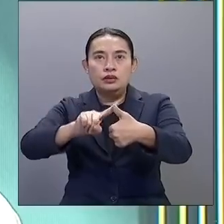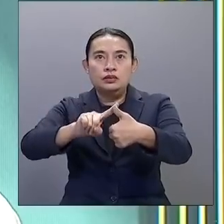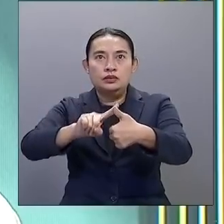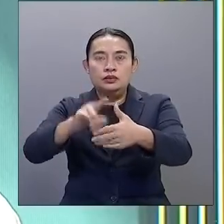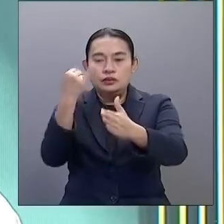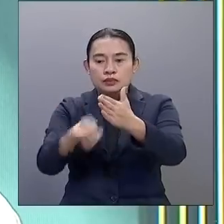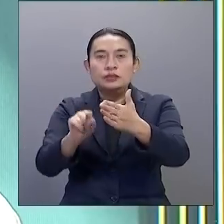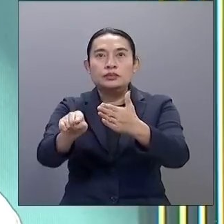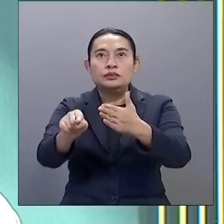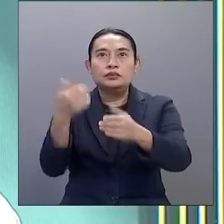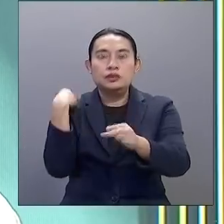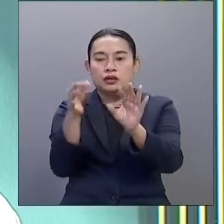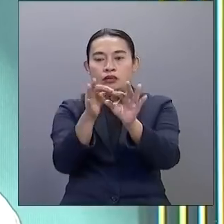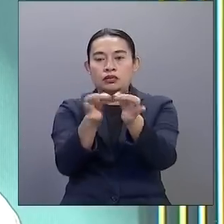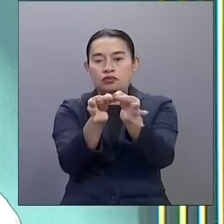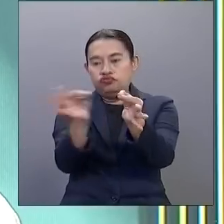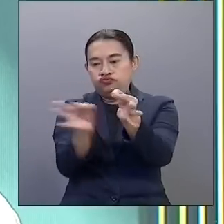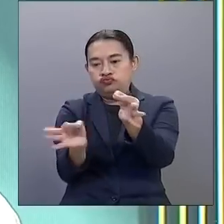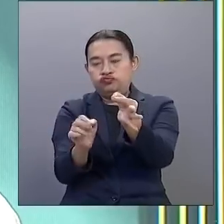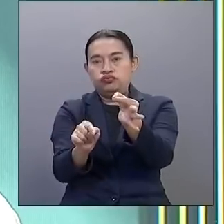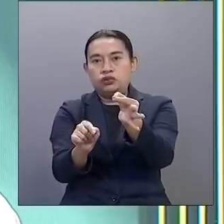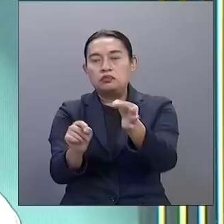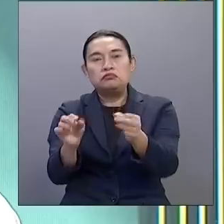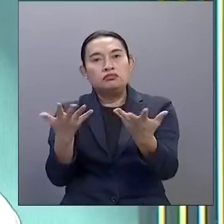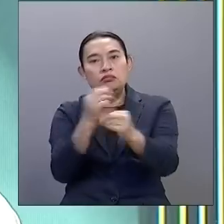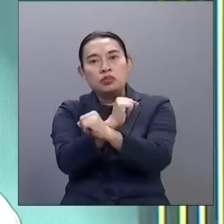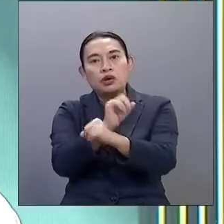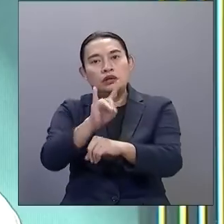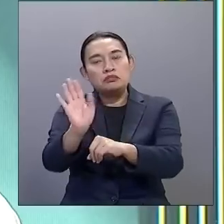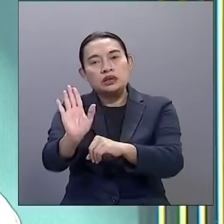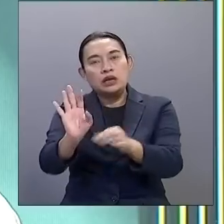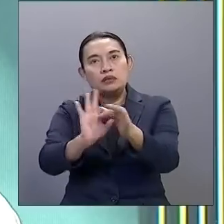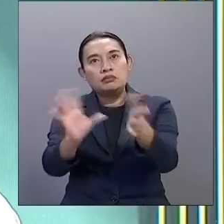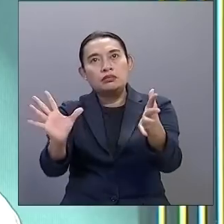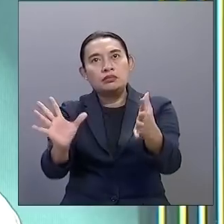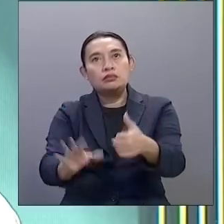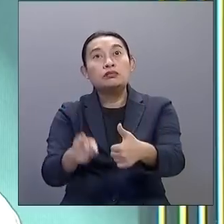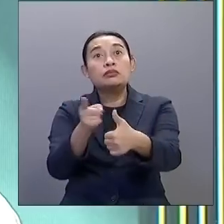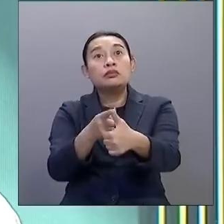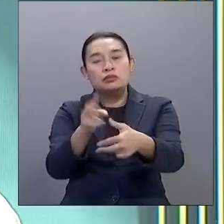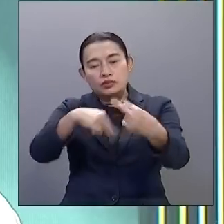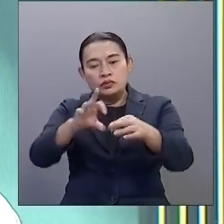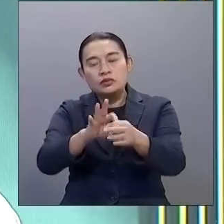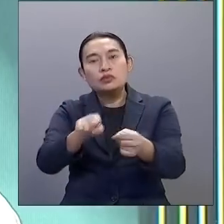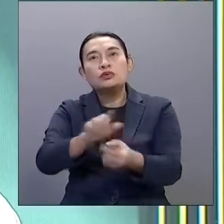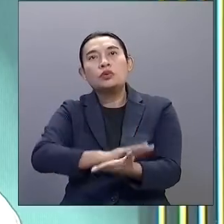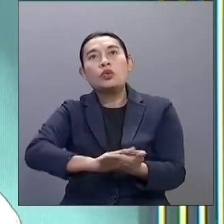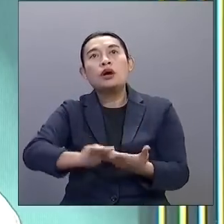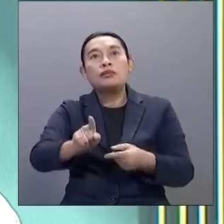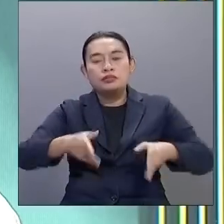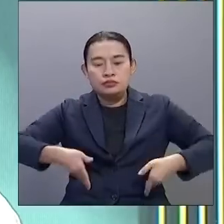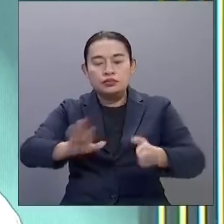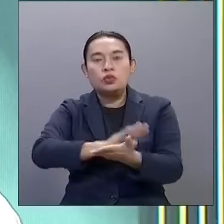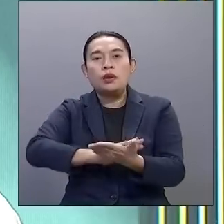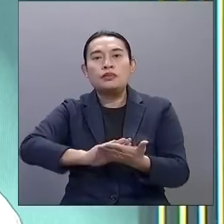ผมจำชื่อไม่ได้ยาวมาก เกี่ยวกับการคุ้มครองสัตว์ใช่ไหมคร ับไม่เกี่ยวฮะมันเป็นพระราชบัญญัติว่าด้วยการรักษาความสะอาดและความเป็นระเบียบเรียบร้อยของบ้